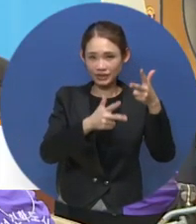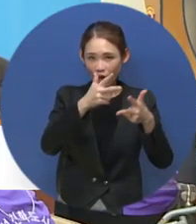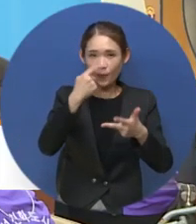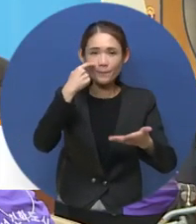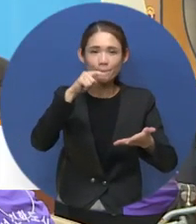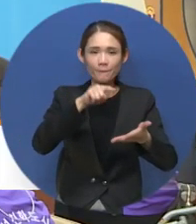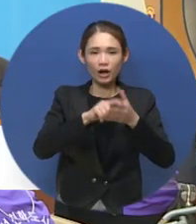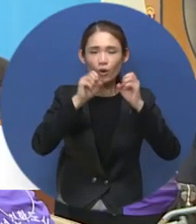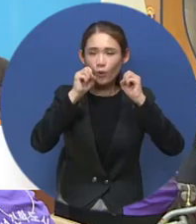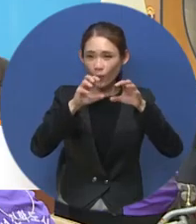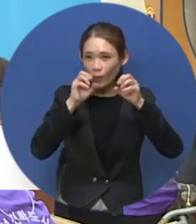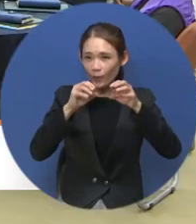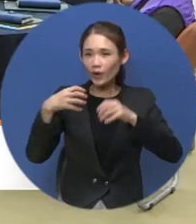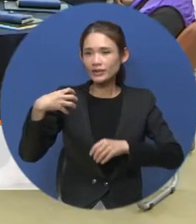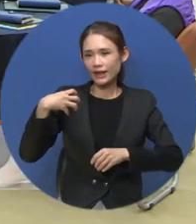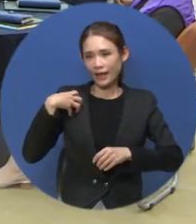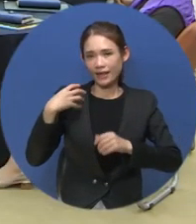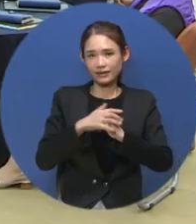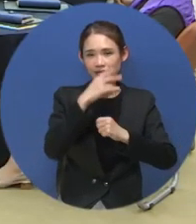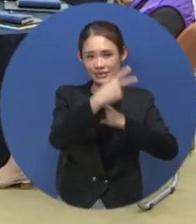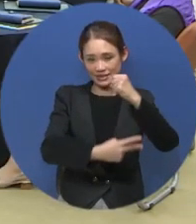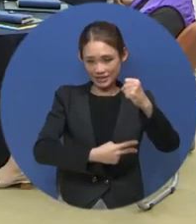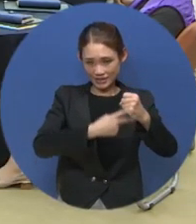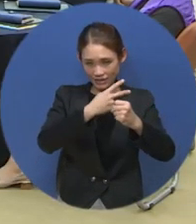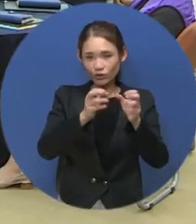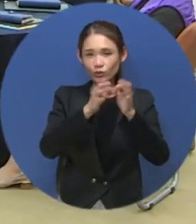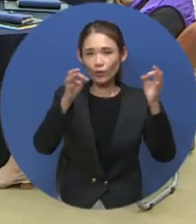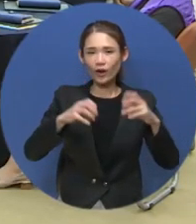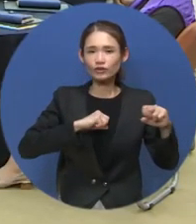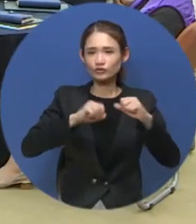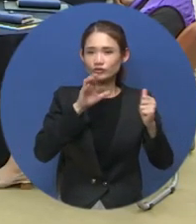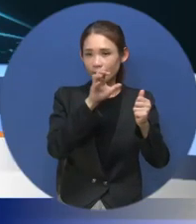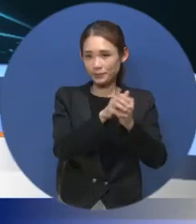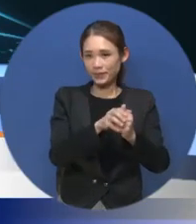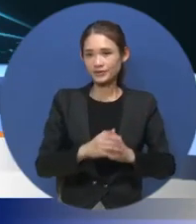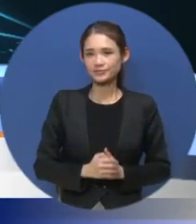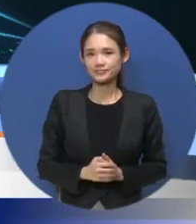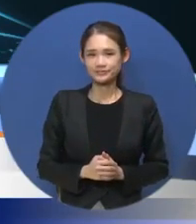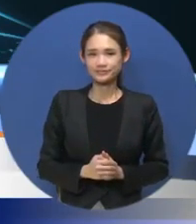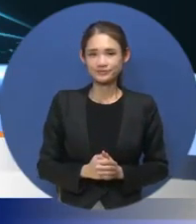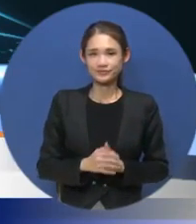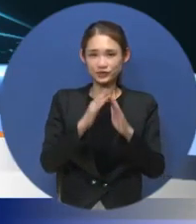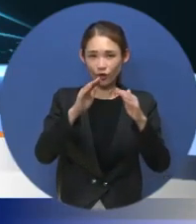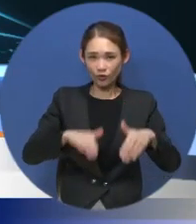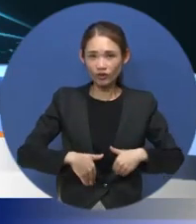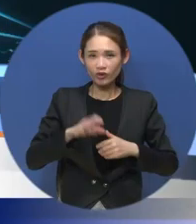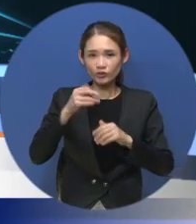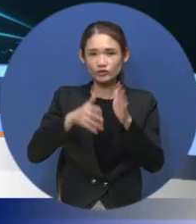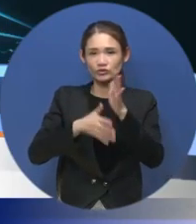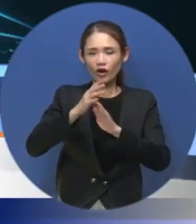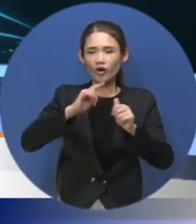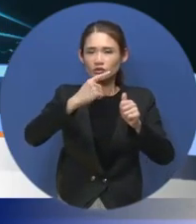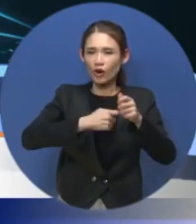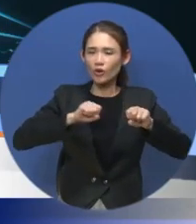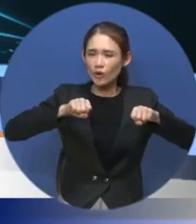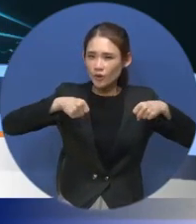3월에서 4월에 공개모집으로 시민참여단이 된 순천시민 45명은 지역 내 정책 개선